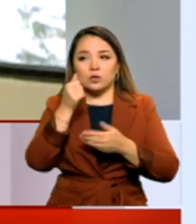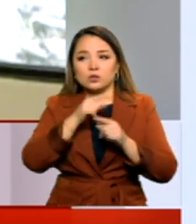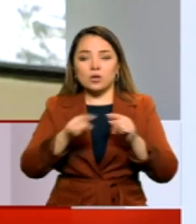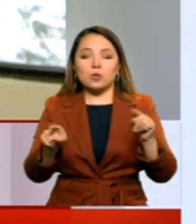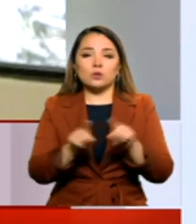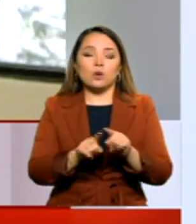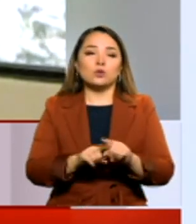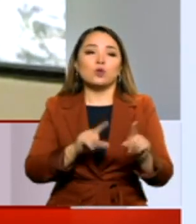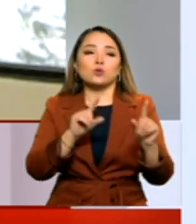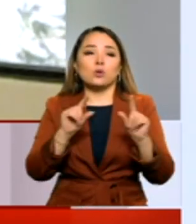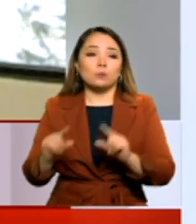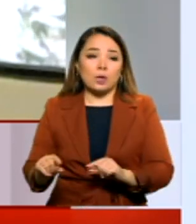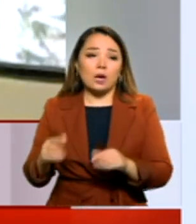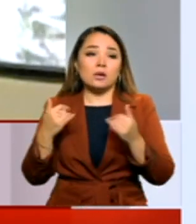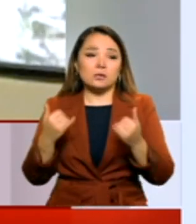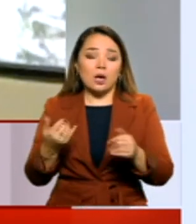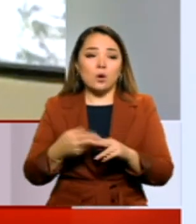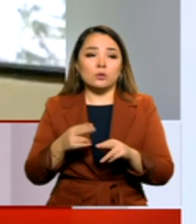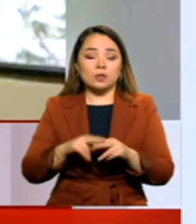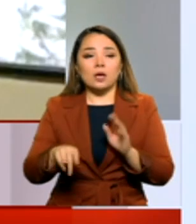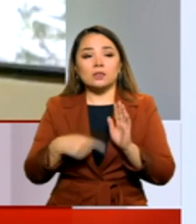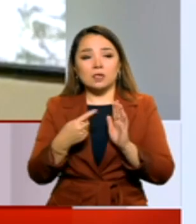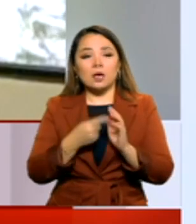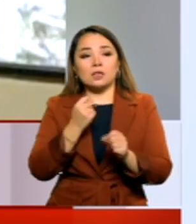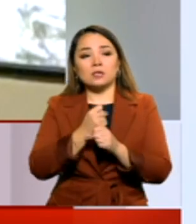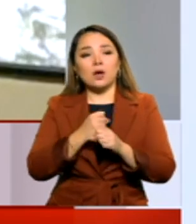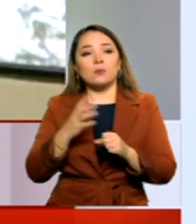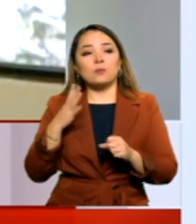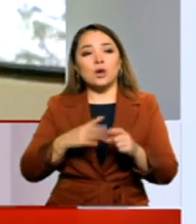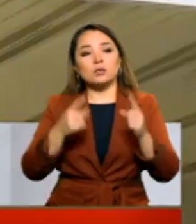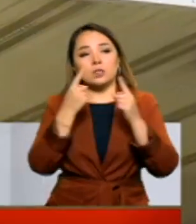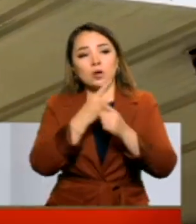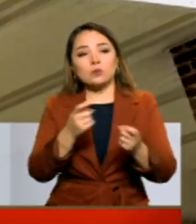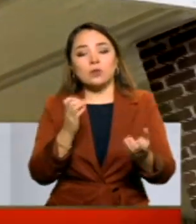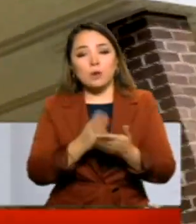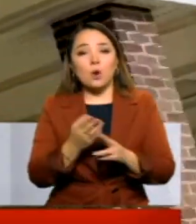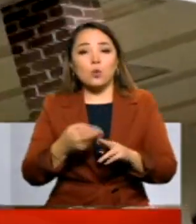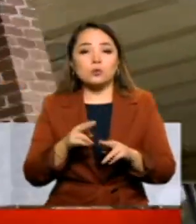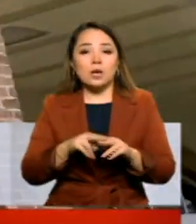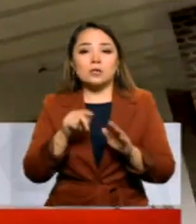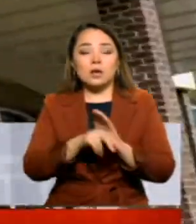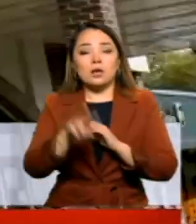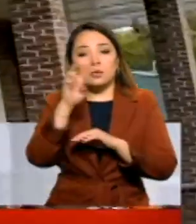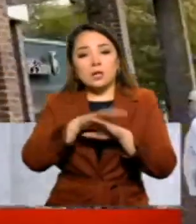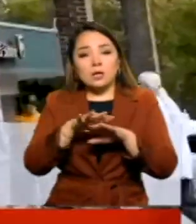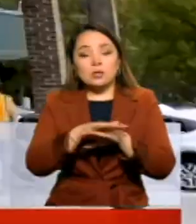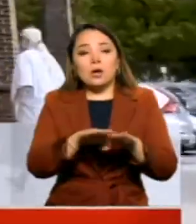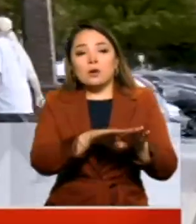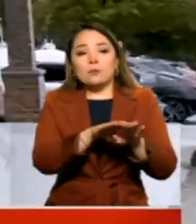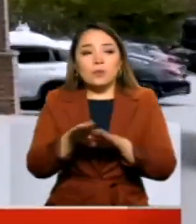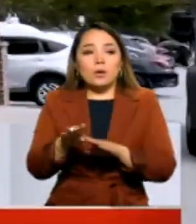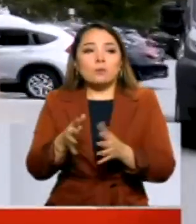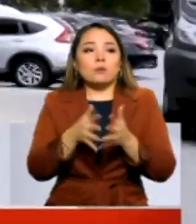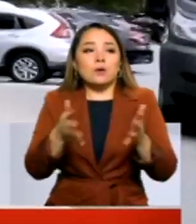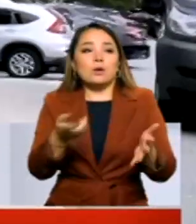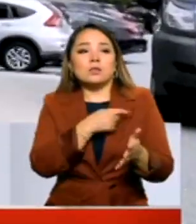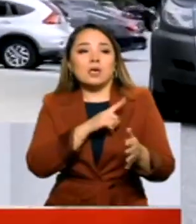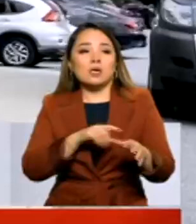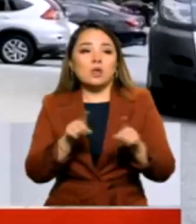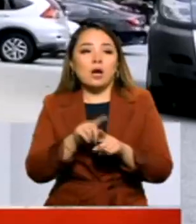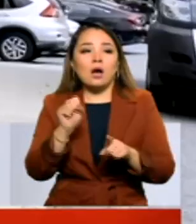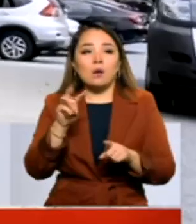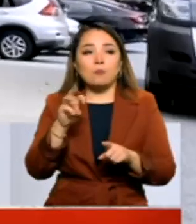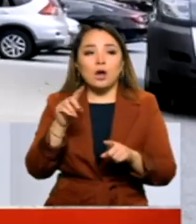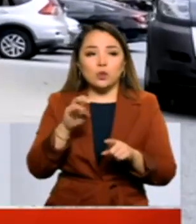бері төмендеп келген еді. Енді міне осындай мәлімдеме жасауға мәжбүр болды. Оның үстіне елдегі 3-1 үлкен дәріхана желісі Amazon